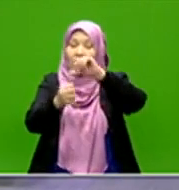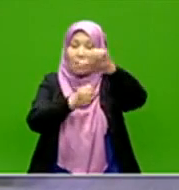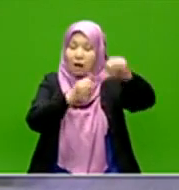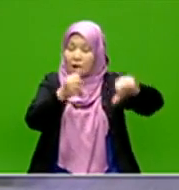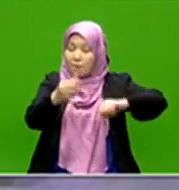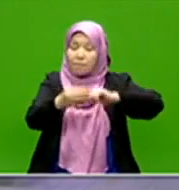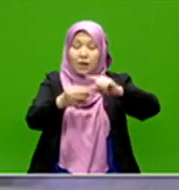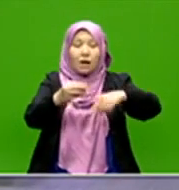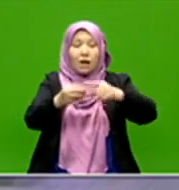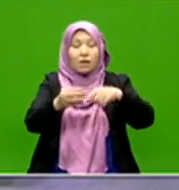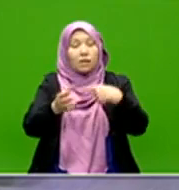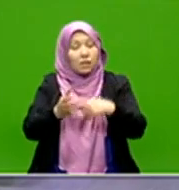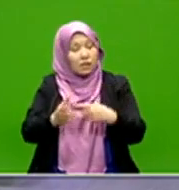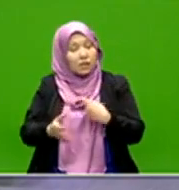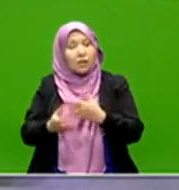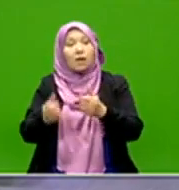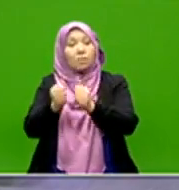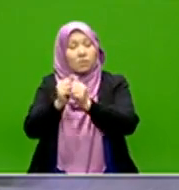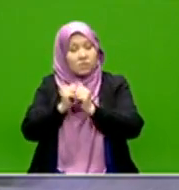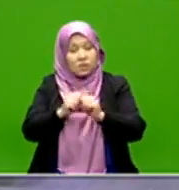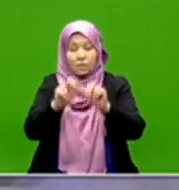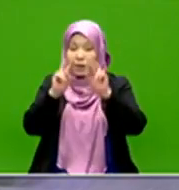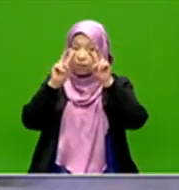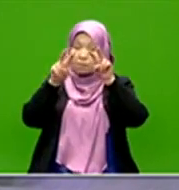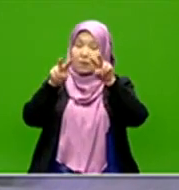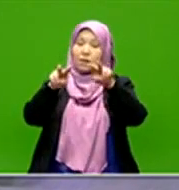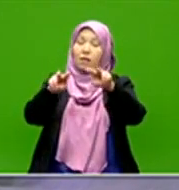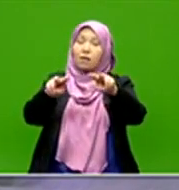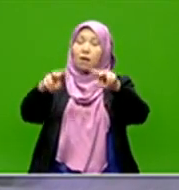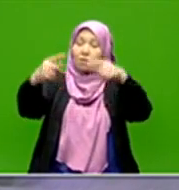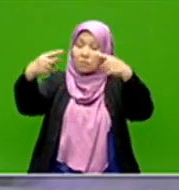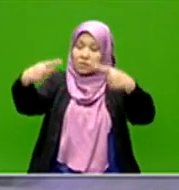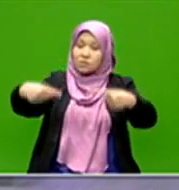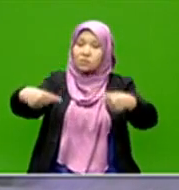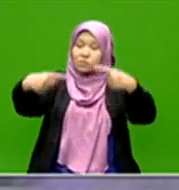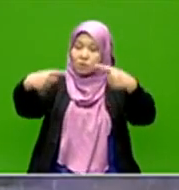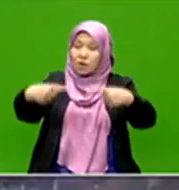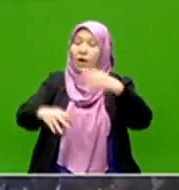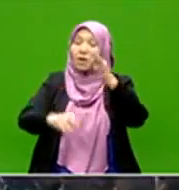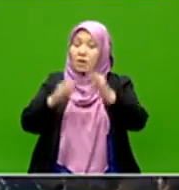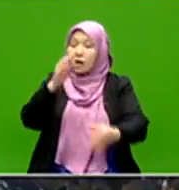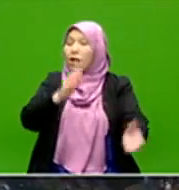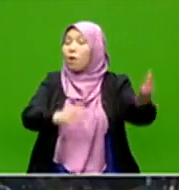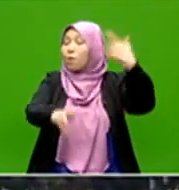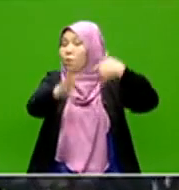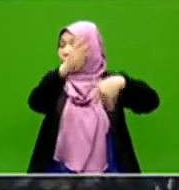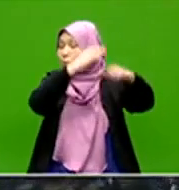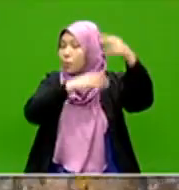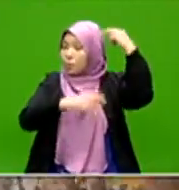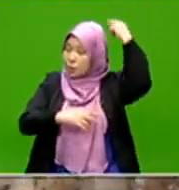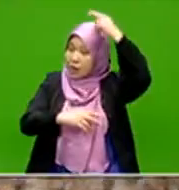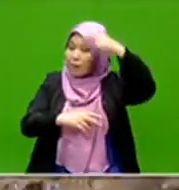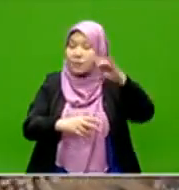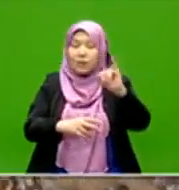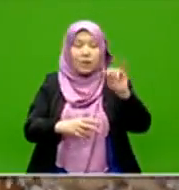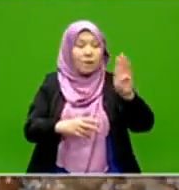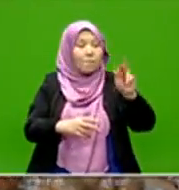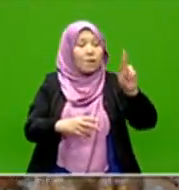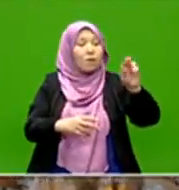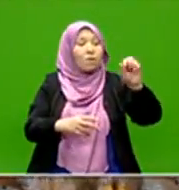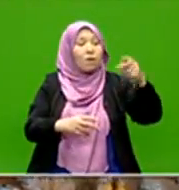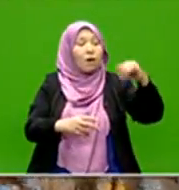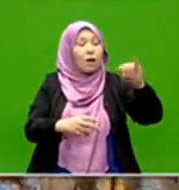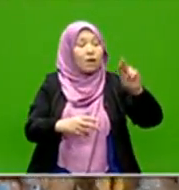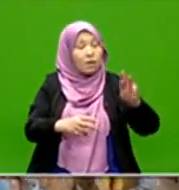ini. Sebabnya kita nak sama-sama melihat kepada perjuangan kalau zaman dahulu Nabi Ibrahim itu berjuang ya. Maka